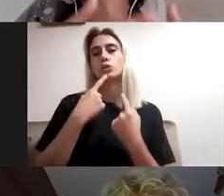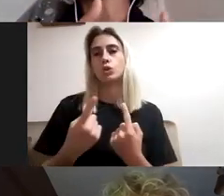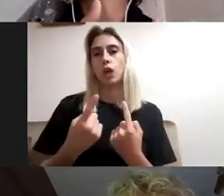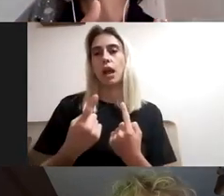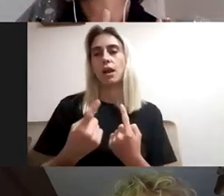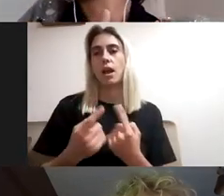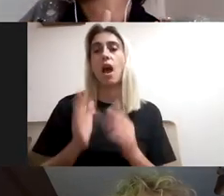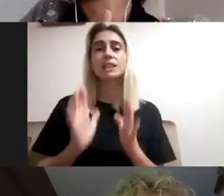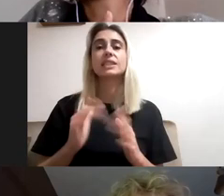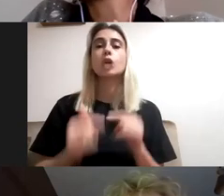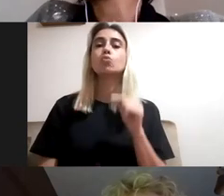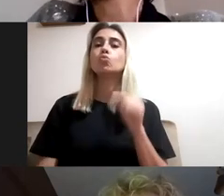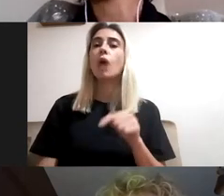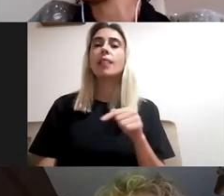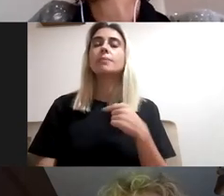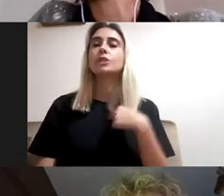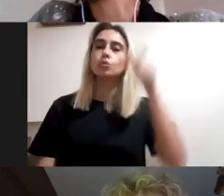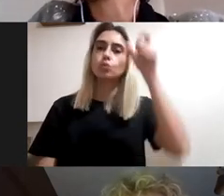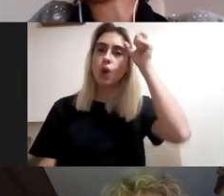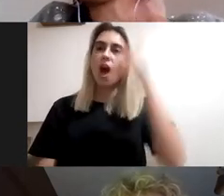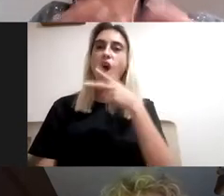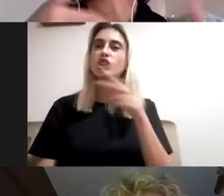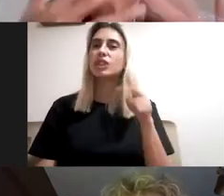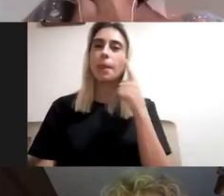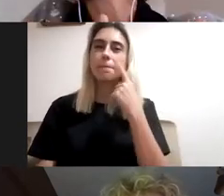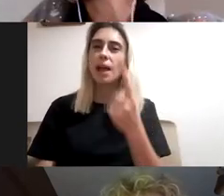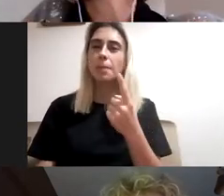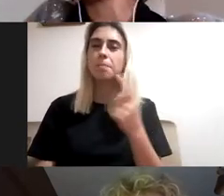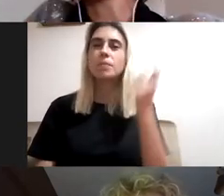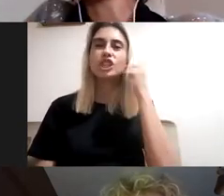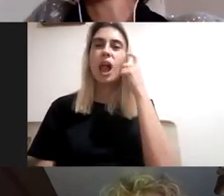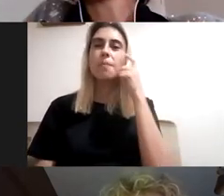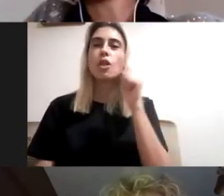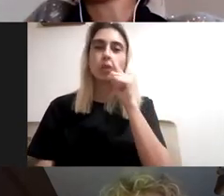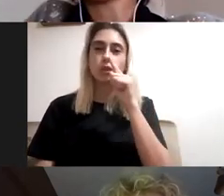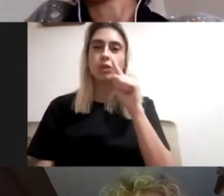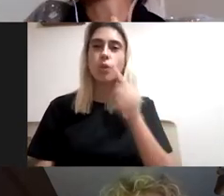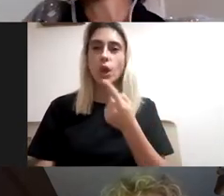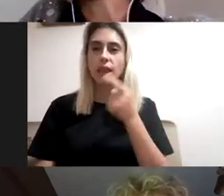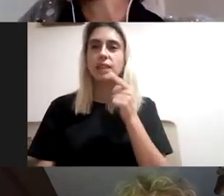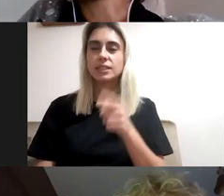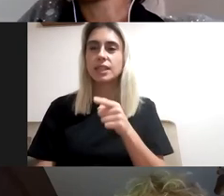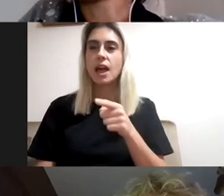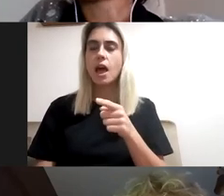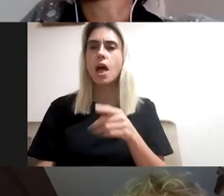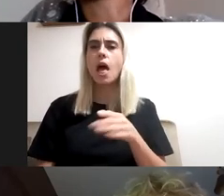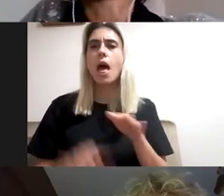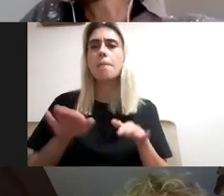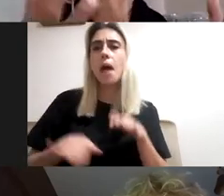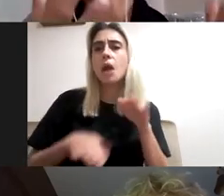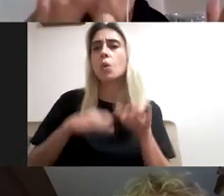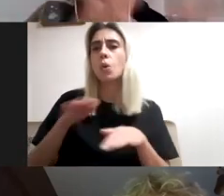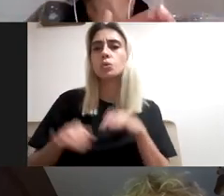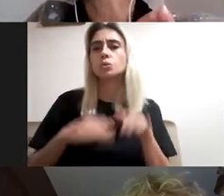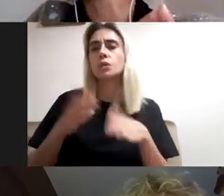şu anda biz Türkiye açısından baktığımızda bilinçlenme noktasında emekliyoruz. Yani daha